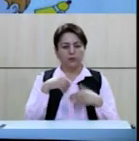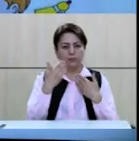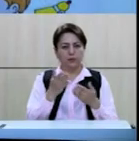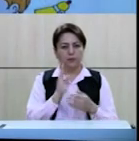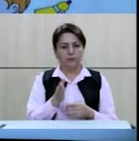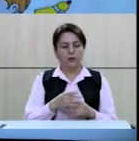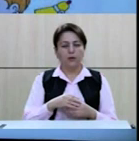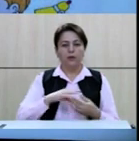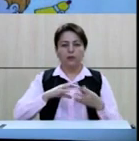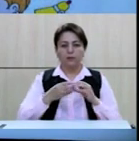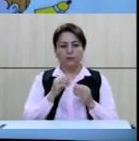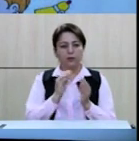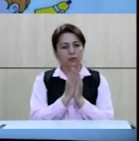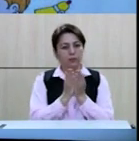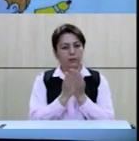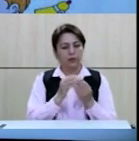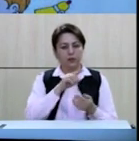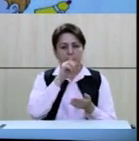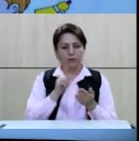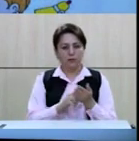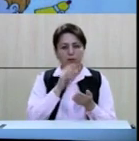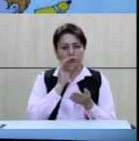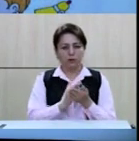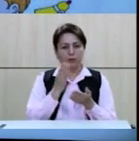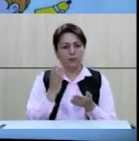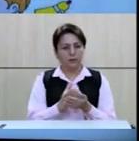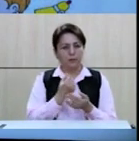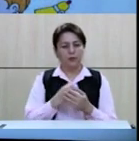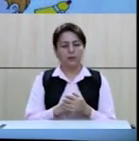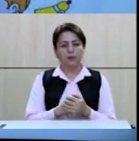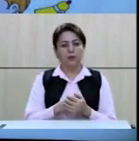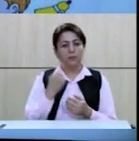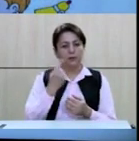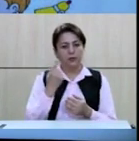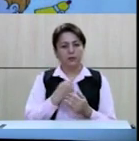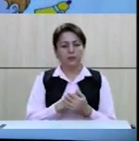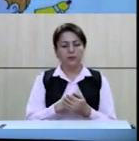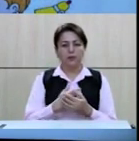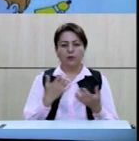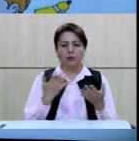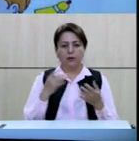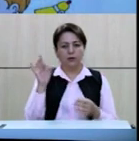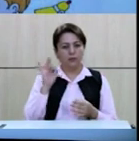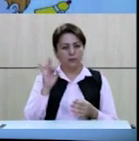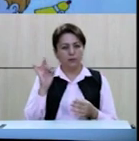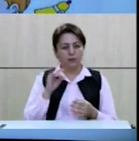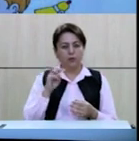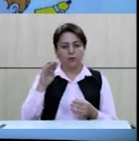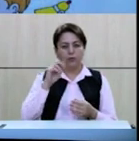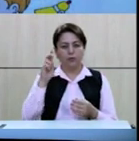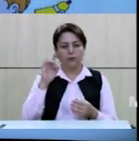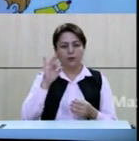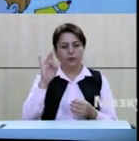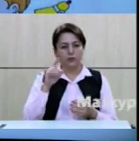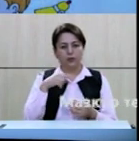Demak, darsligimizdagi savollarga javob toping. Birinchi, qanday ravishlar tub